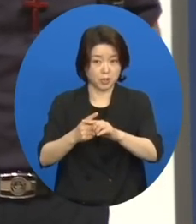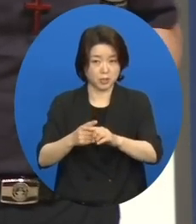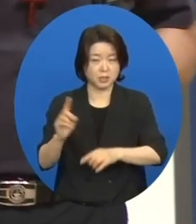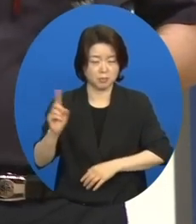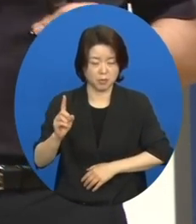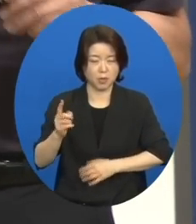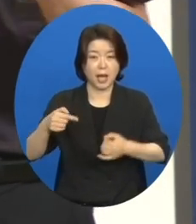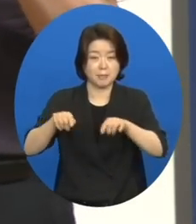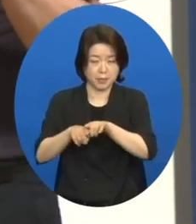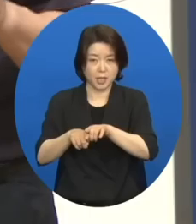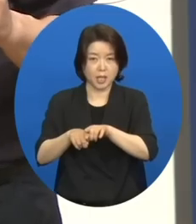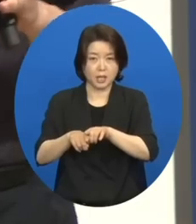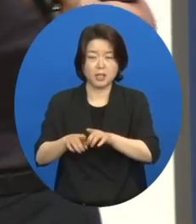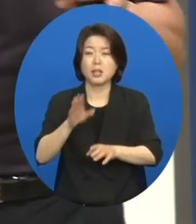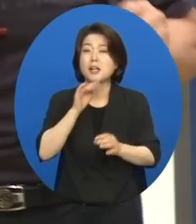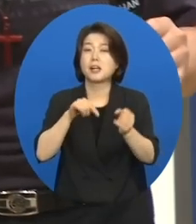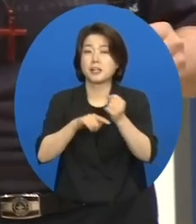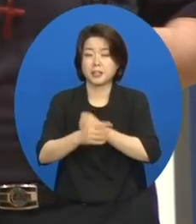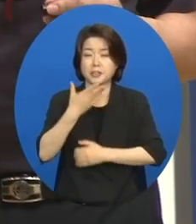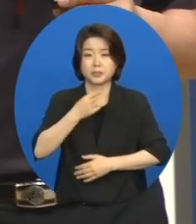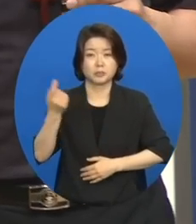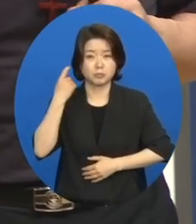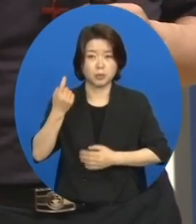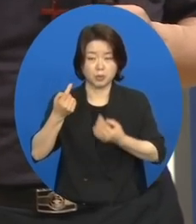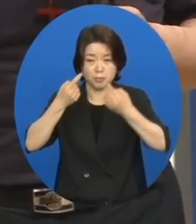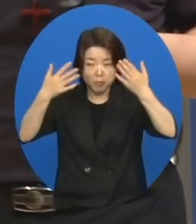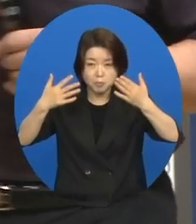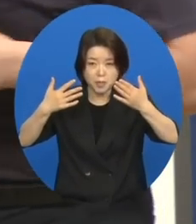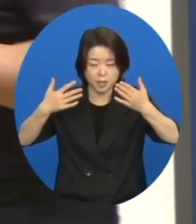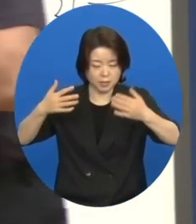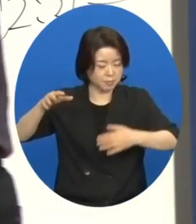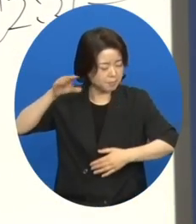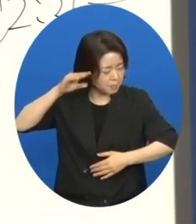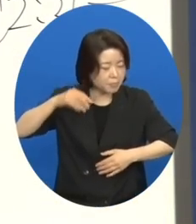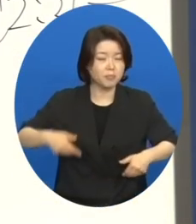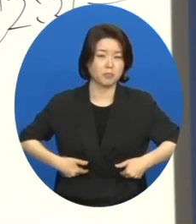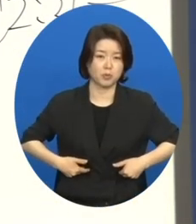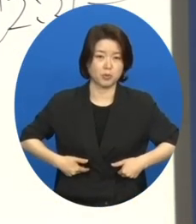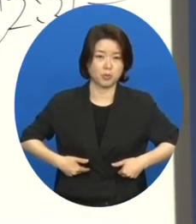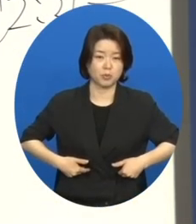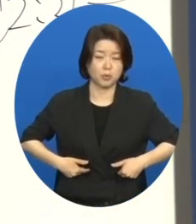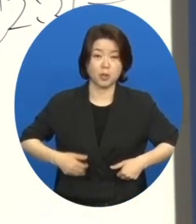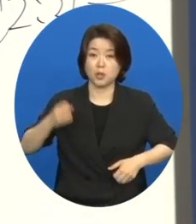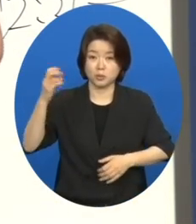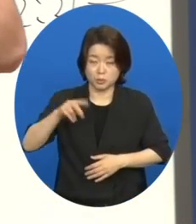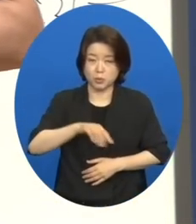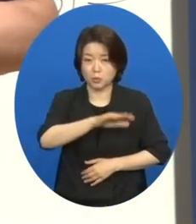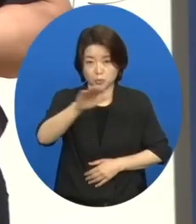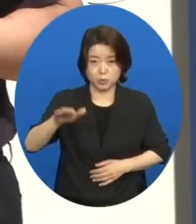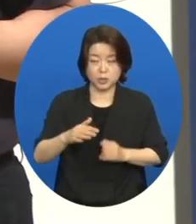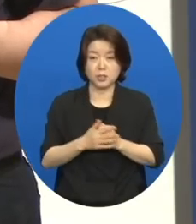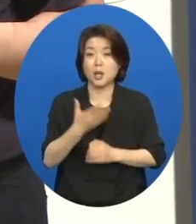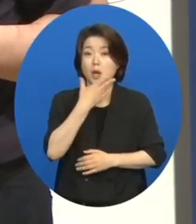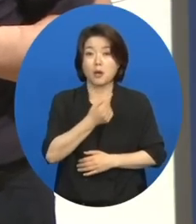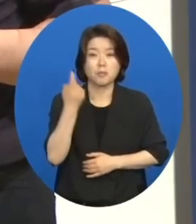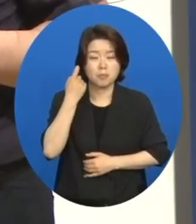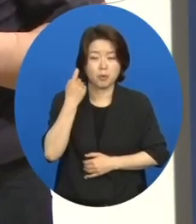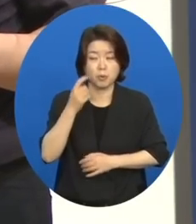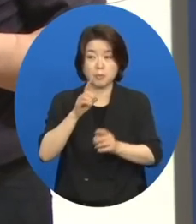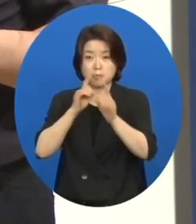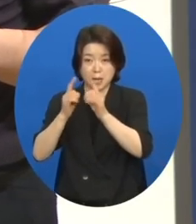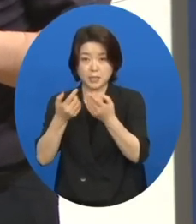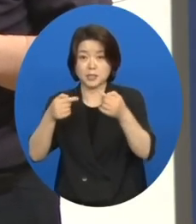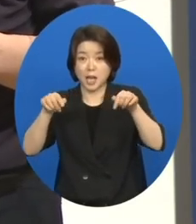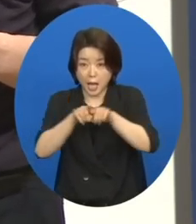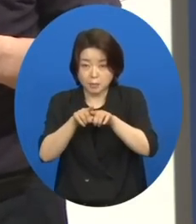복음 함께 진리의 복음을 분명히 정확하게 들어야 됩니다. 그리고 또 하나는 주님이 복음과 복음의 말씀과